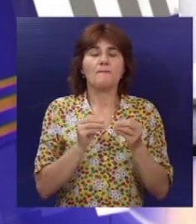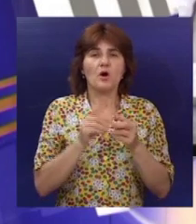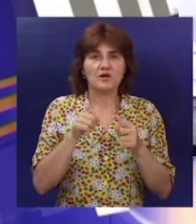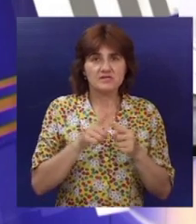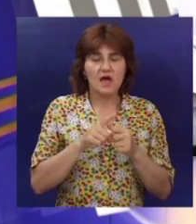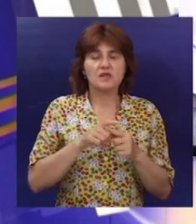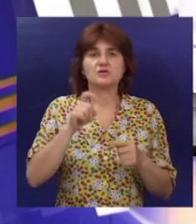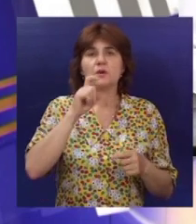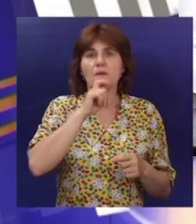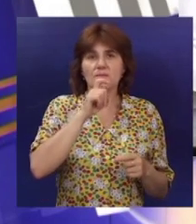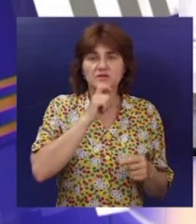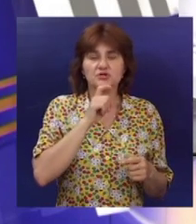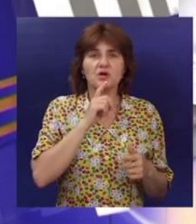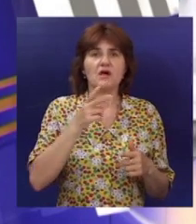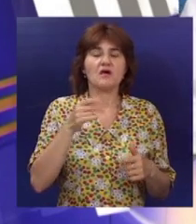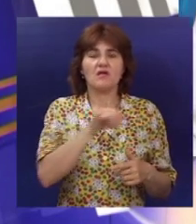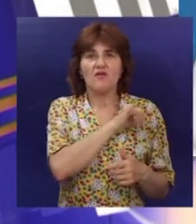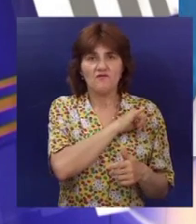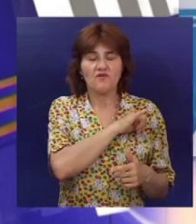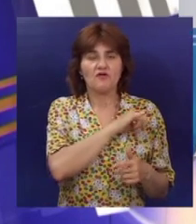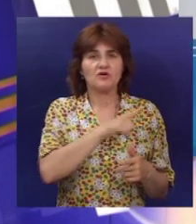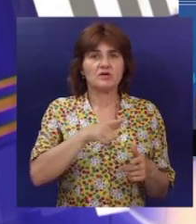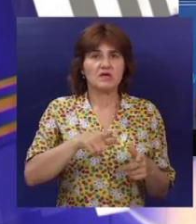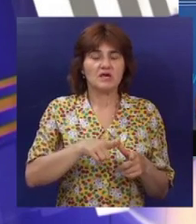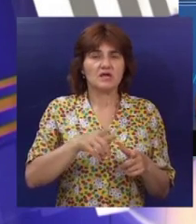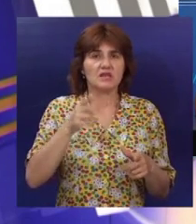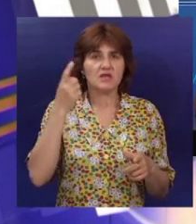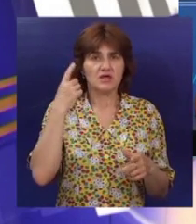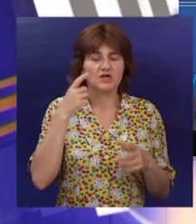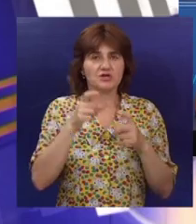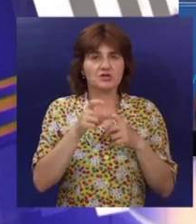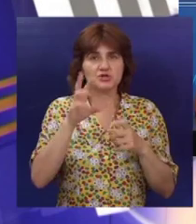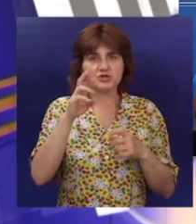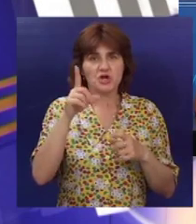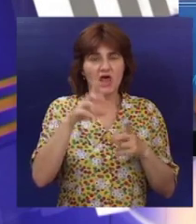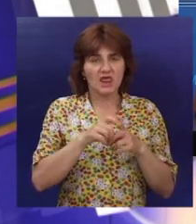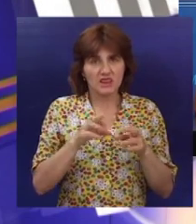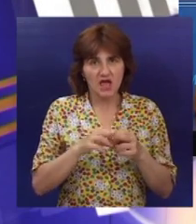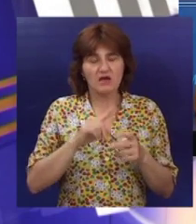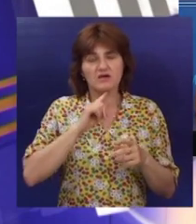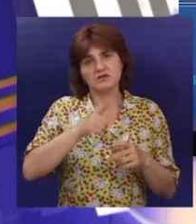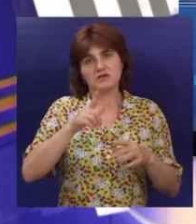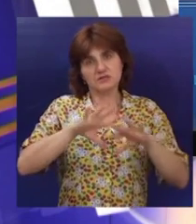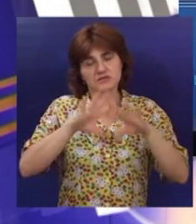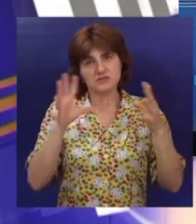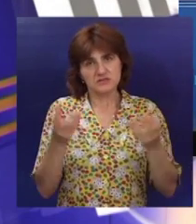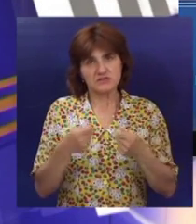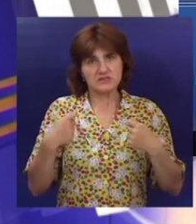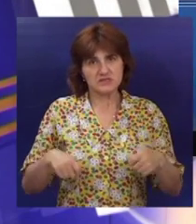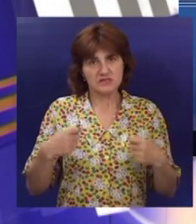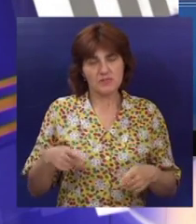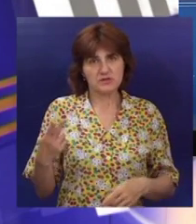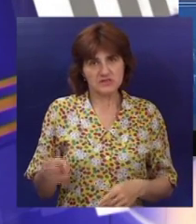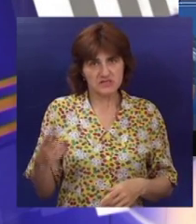Saveza vojvođanskih Mađara, Lige socijaldemokrata Vojvodine, članica koalicije Čedomir Jovanović Preokret, LDP-a i SPO-a,